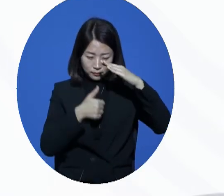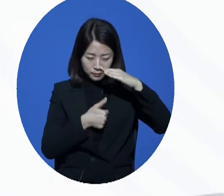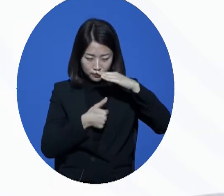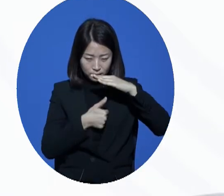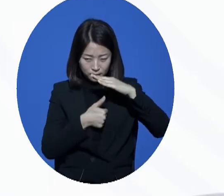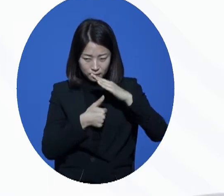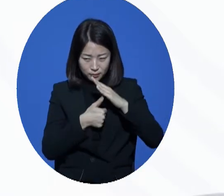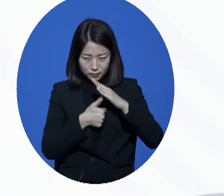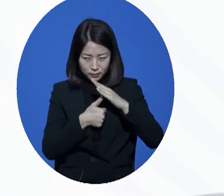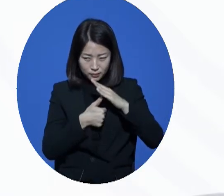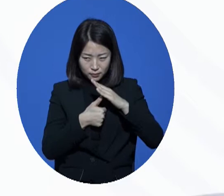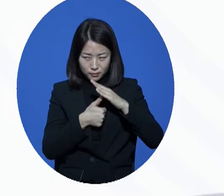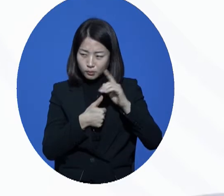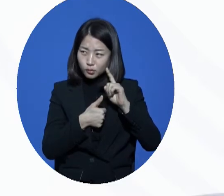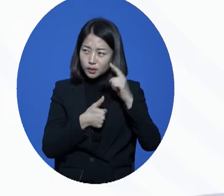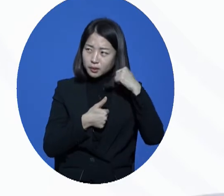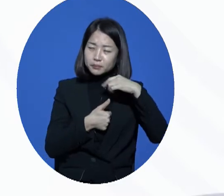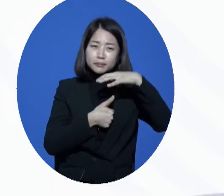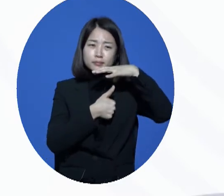국가로 포섭됐었던 것 같습니다.